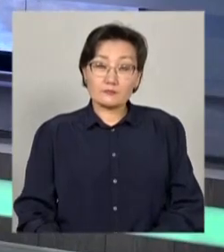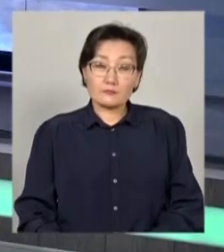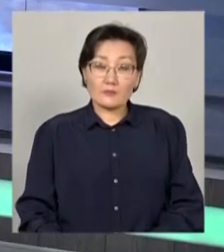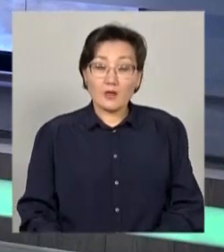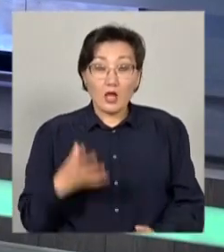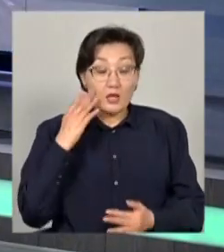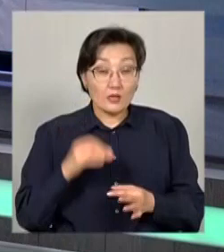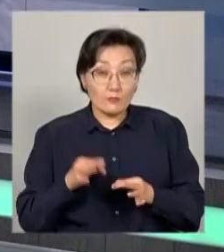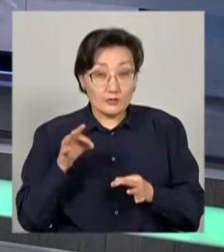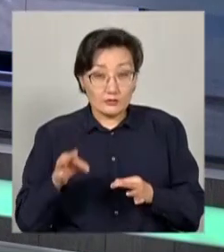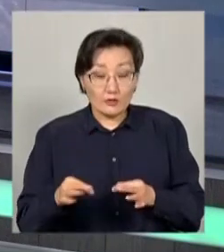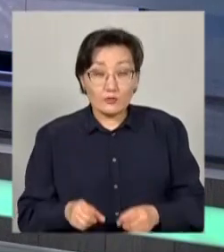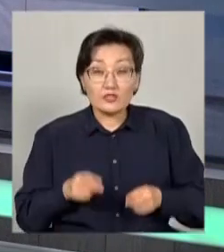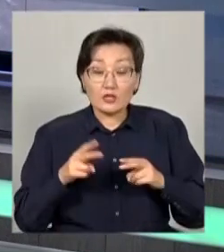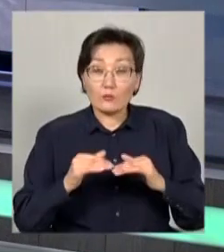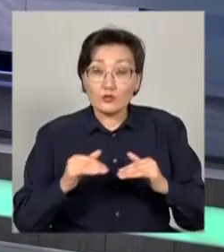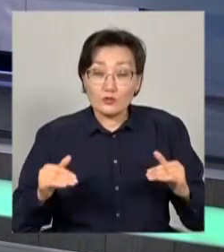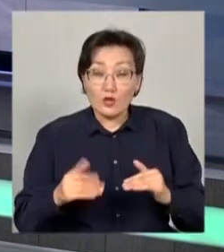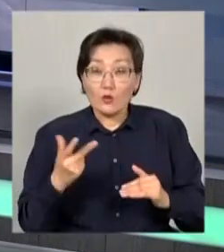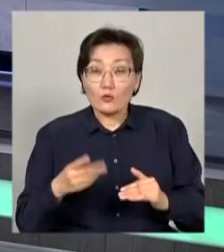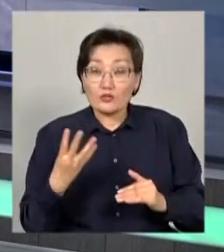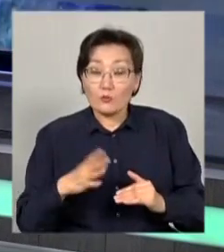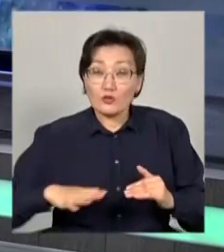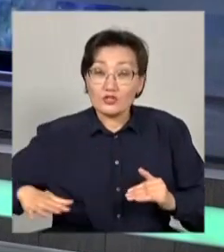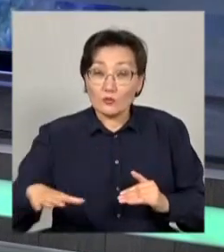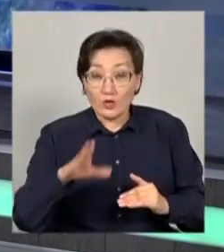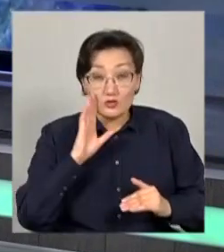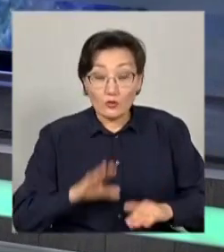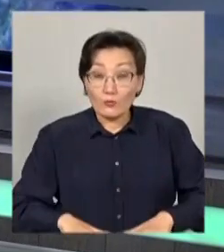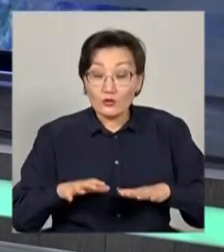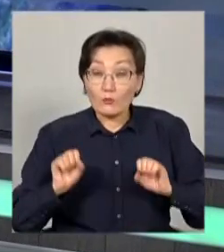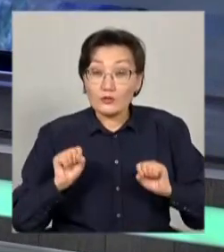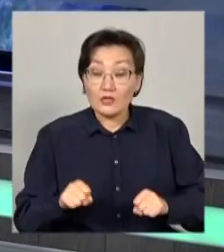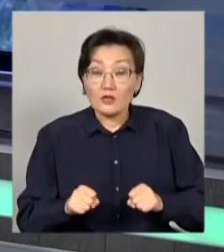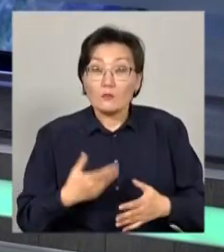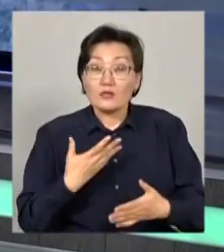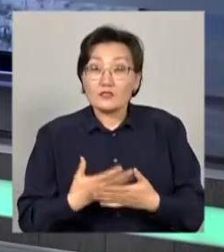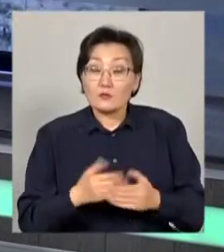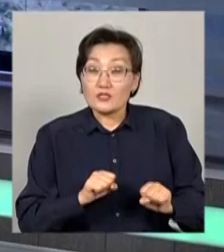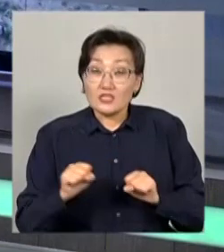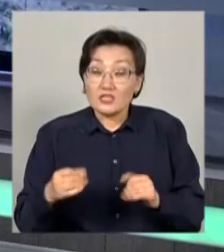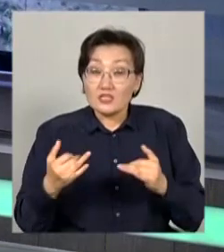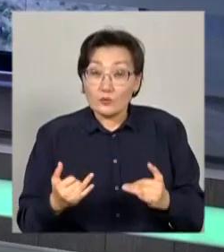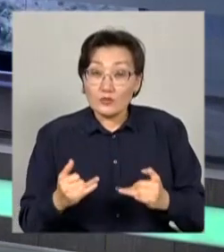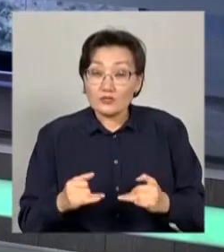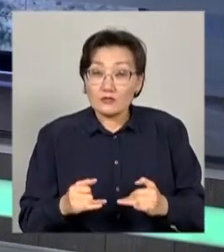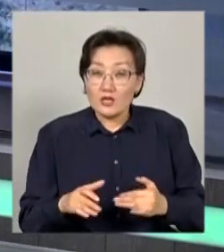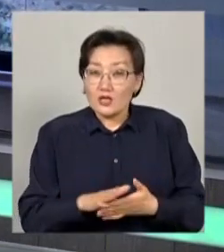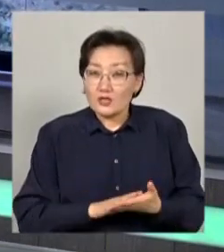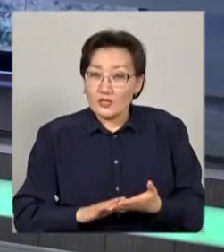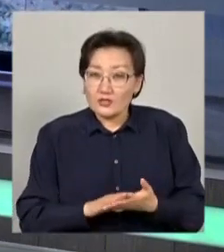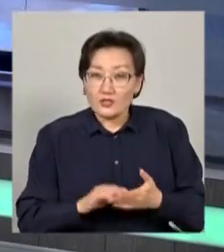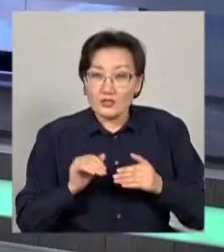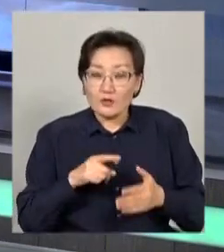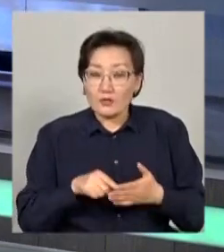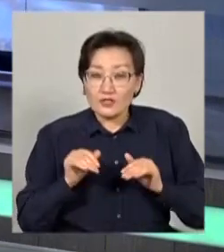Ал Алматы облысында қауіпті деңгейдегі 34 аумақты су басуы мүмкін. Алдын аламыз дегенмен әзірге амалы табылмаған